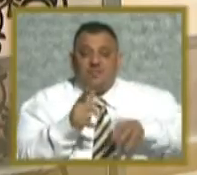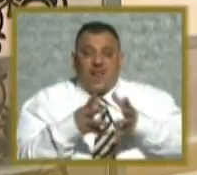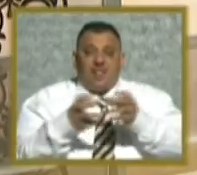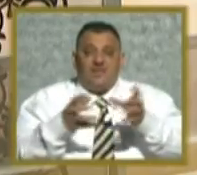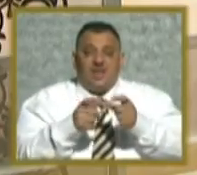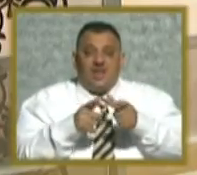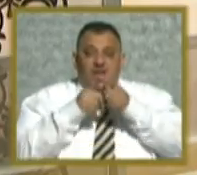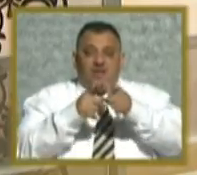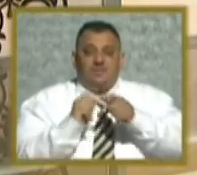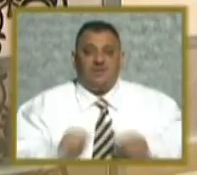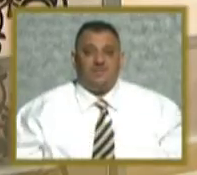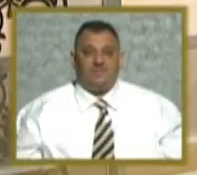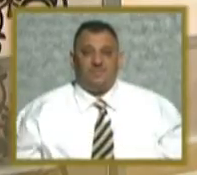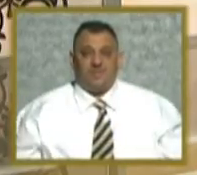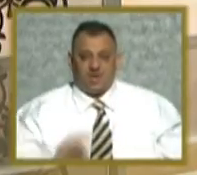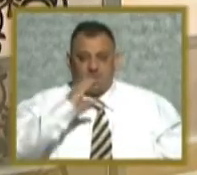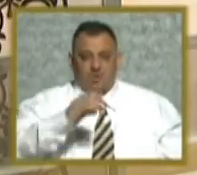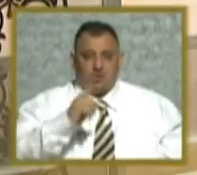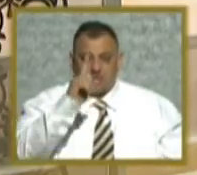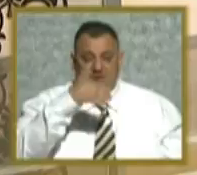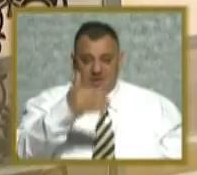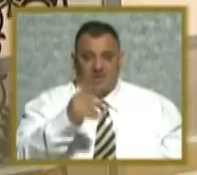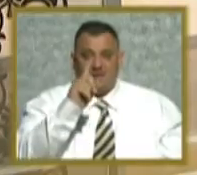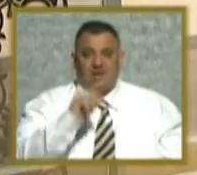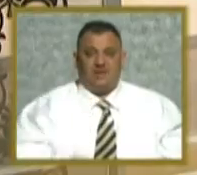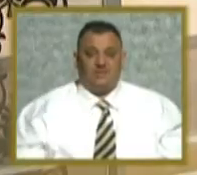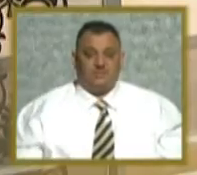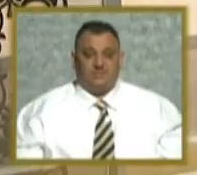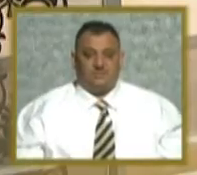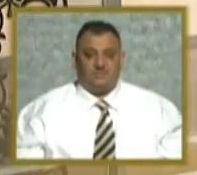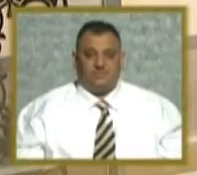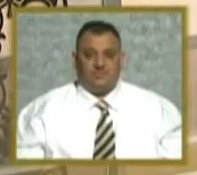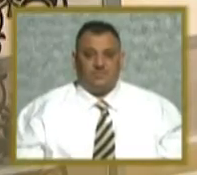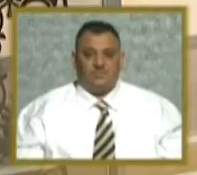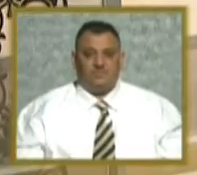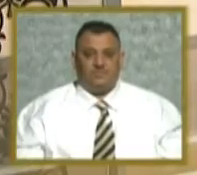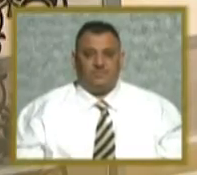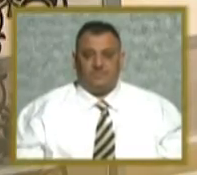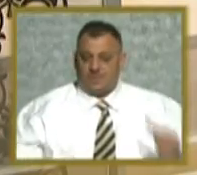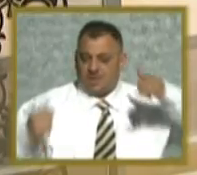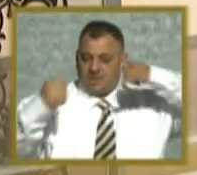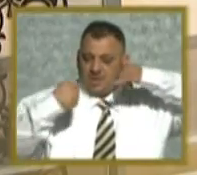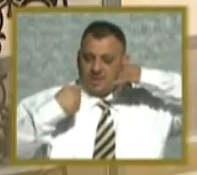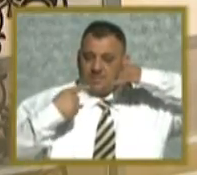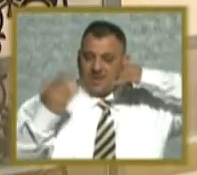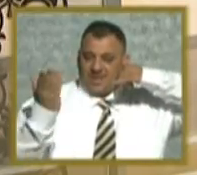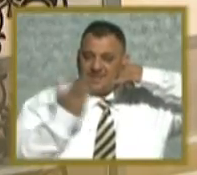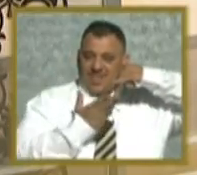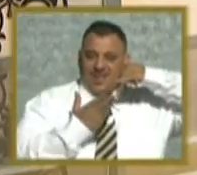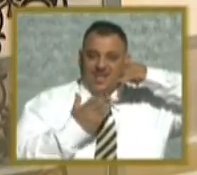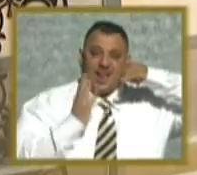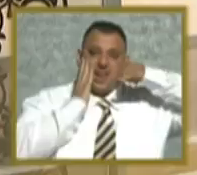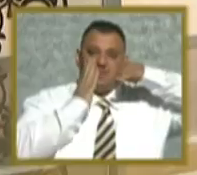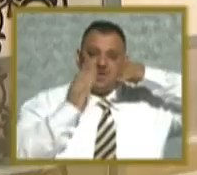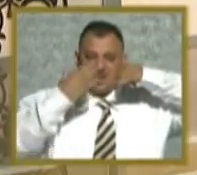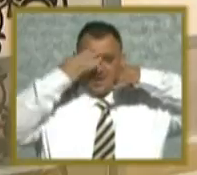الكعب أثناء الصلاة. أي نعم. طيب يا أبا علي تفضل. أخي علي من ليبيا.